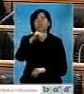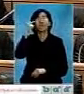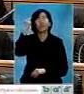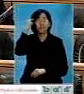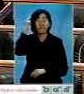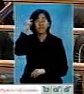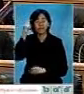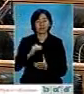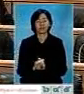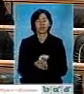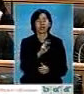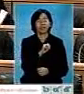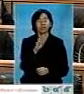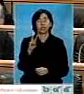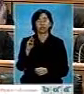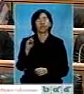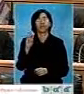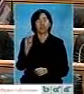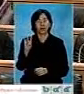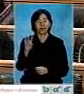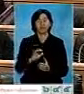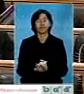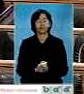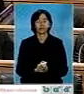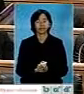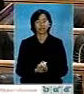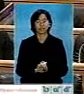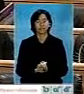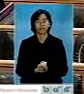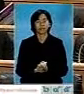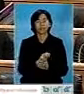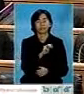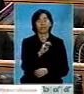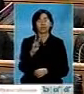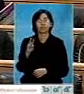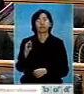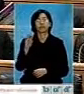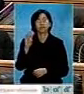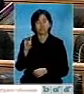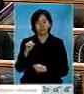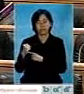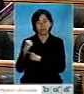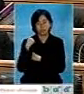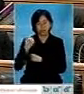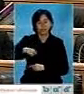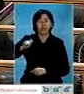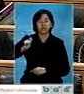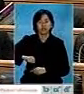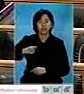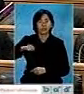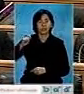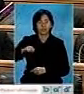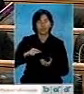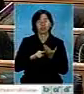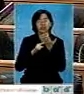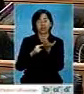ตรา68เป็นมาตราที่ใช้อำนาจด้านตุลาการผ่านอัยการสู